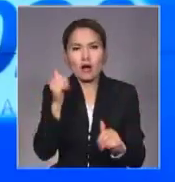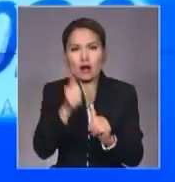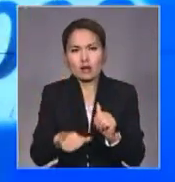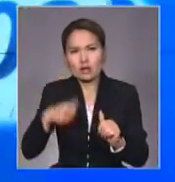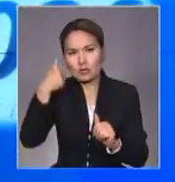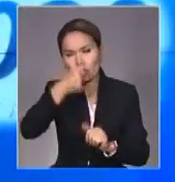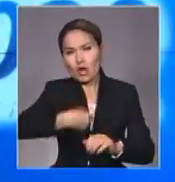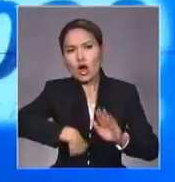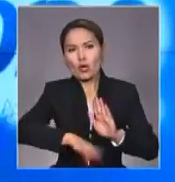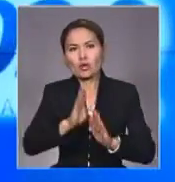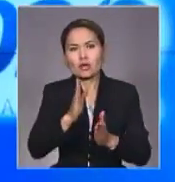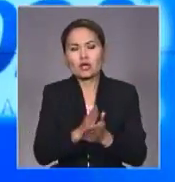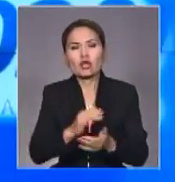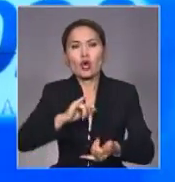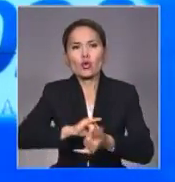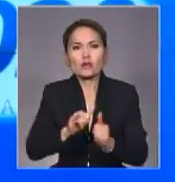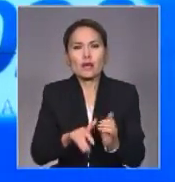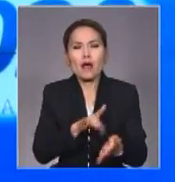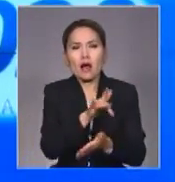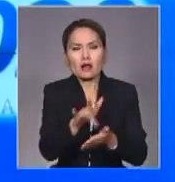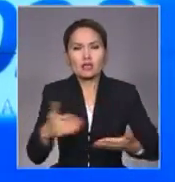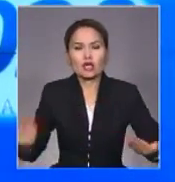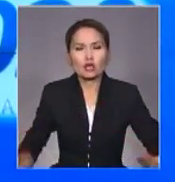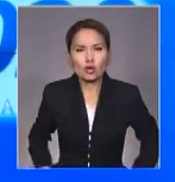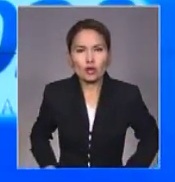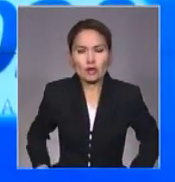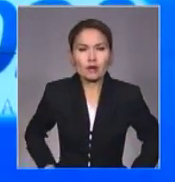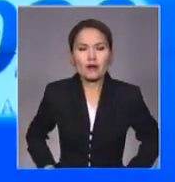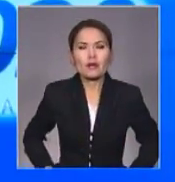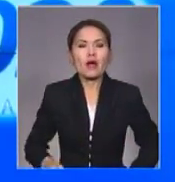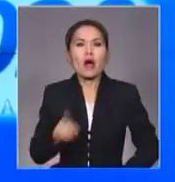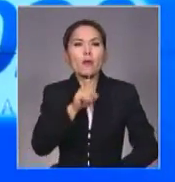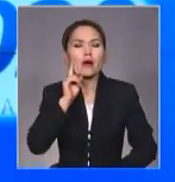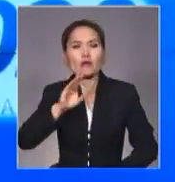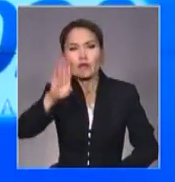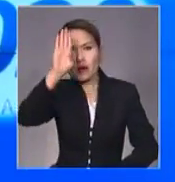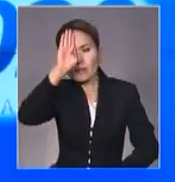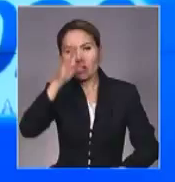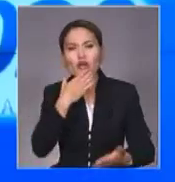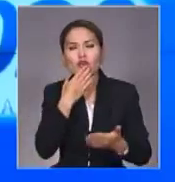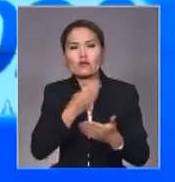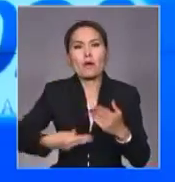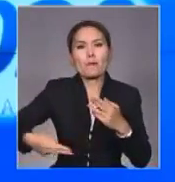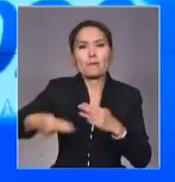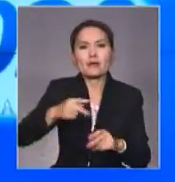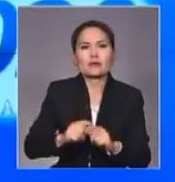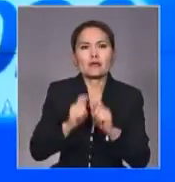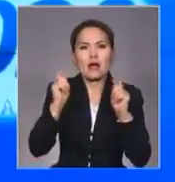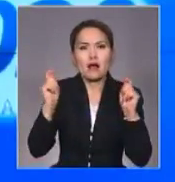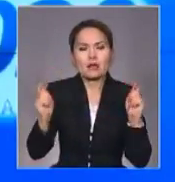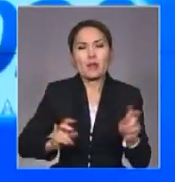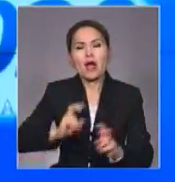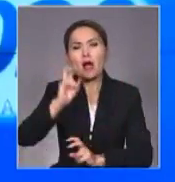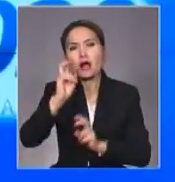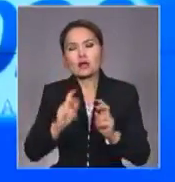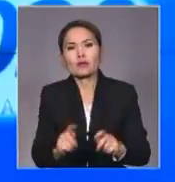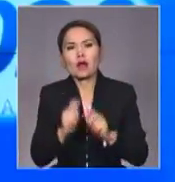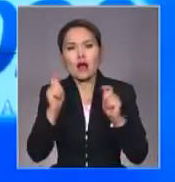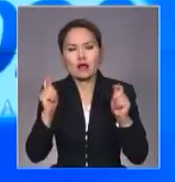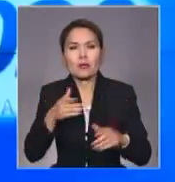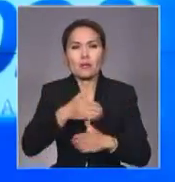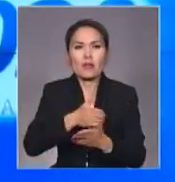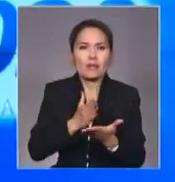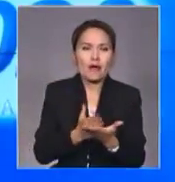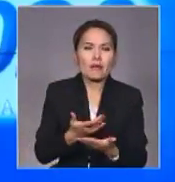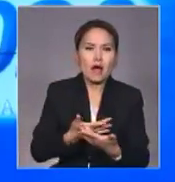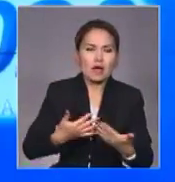бірі өскемендік Қанат Ақшалов. Ол мемлекеттік бағдарламаның көмегімен нан тоқаш өнімдерін дайындайтын кәсіпорын ашты. Жас кәсіпкер